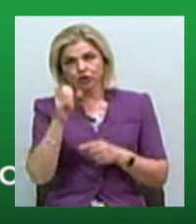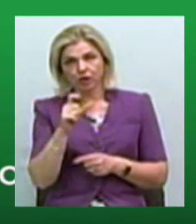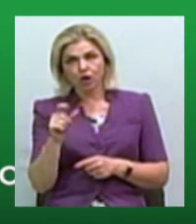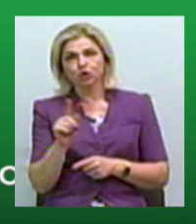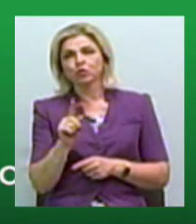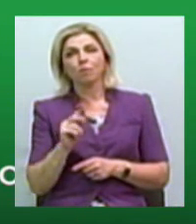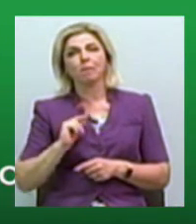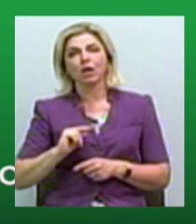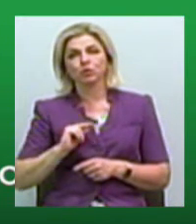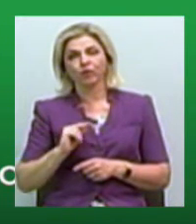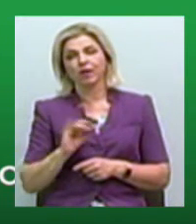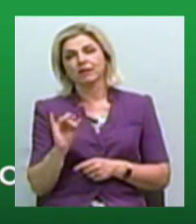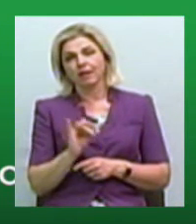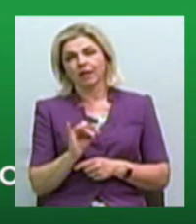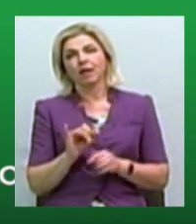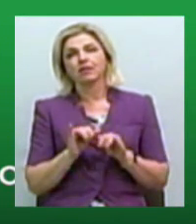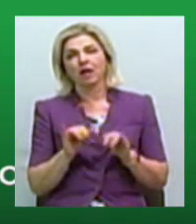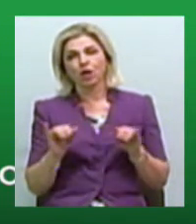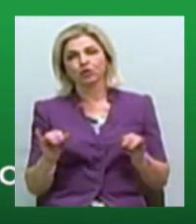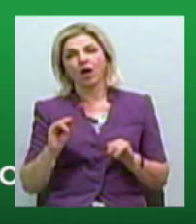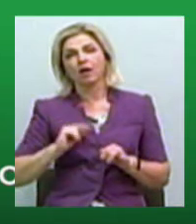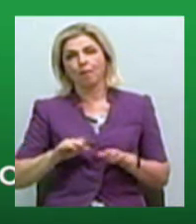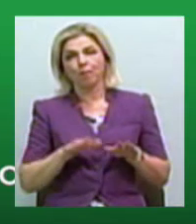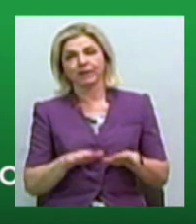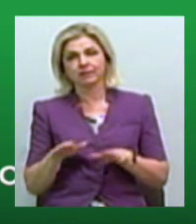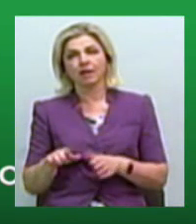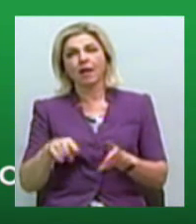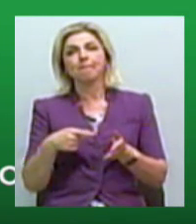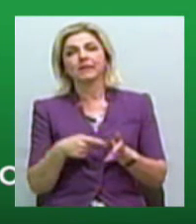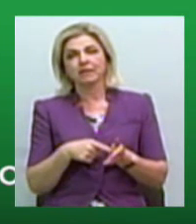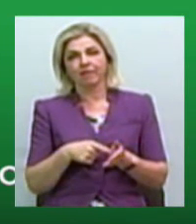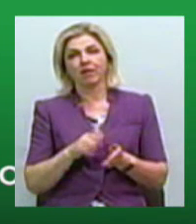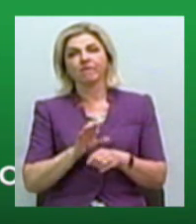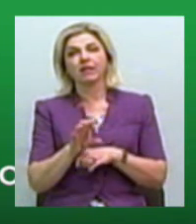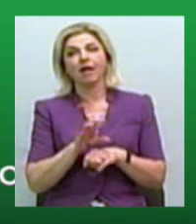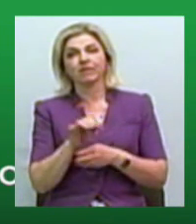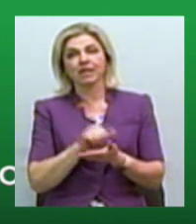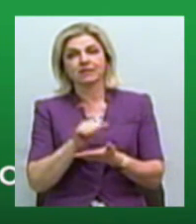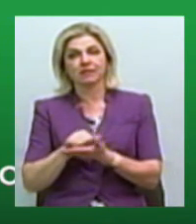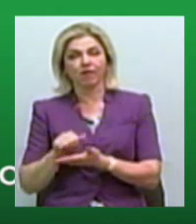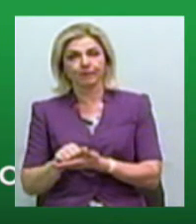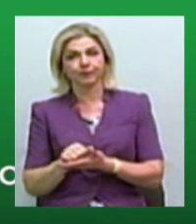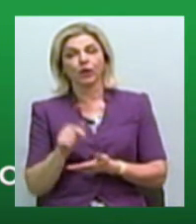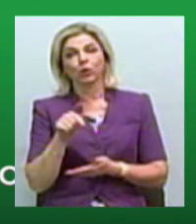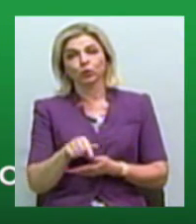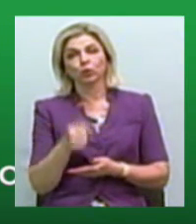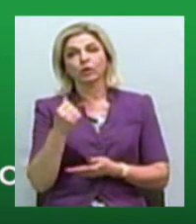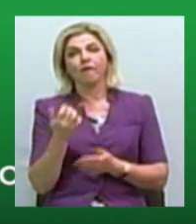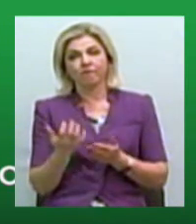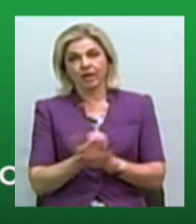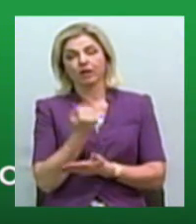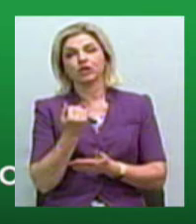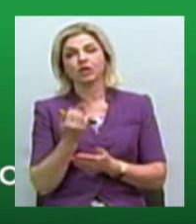щоб працювали і наращували робочі місця місцеві видавництва. І тут виграші